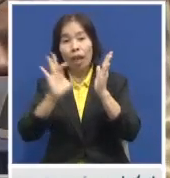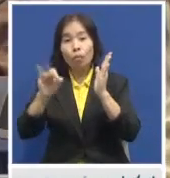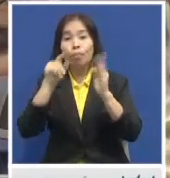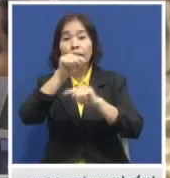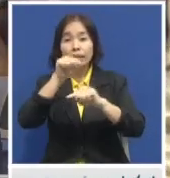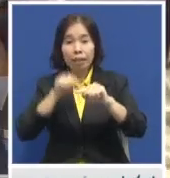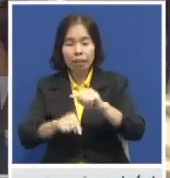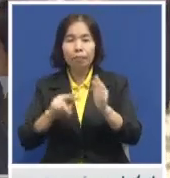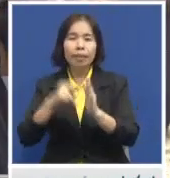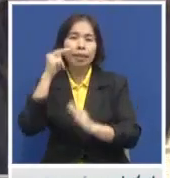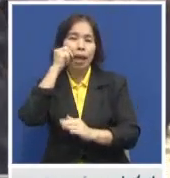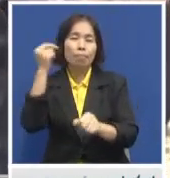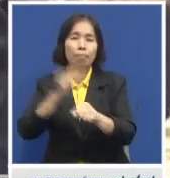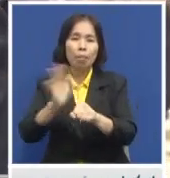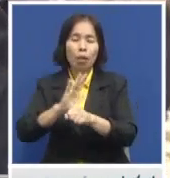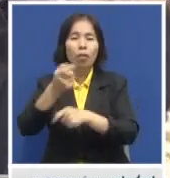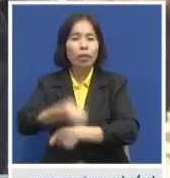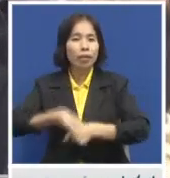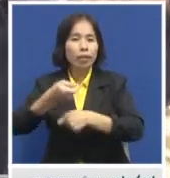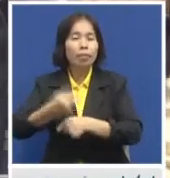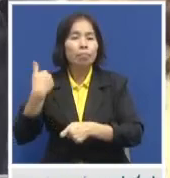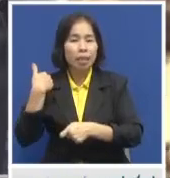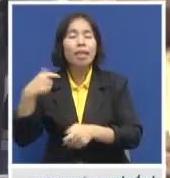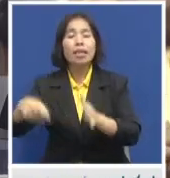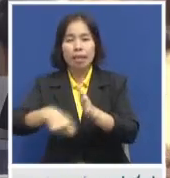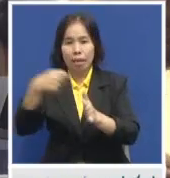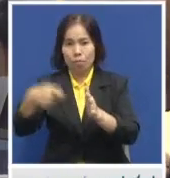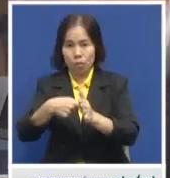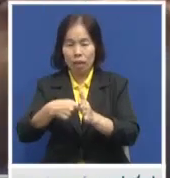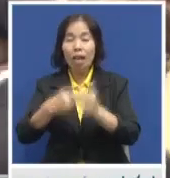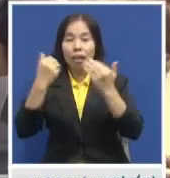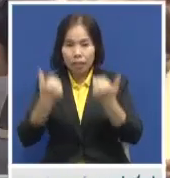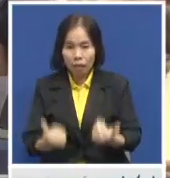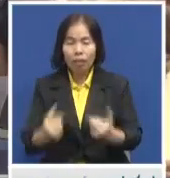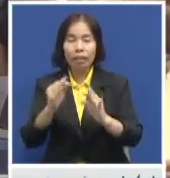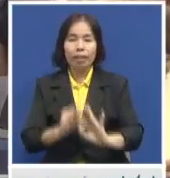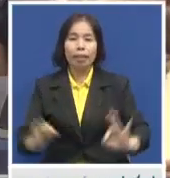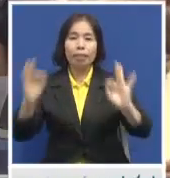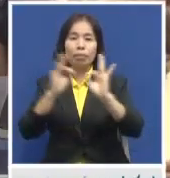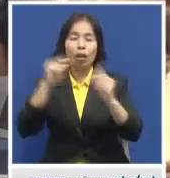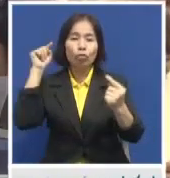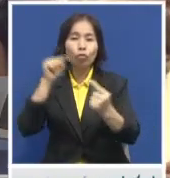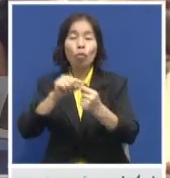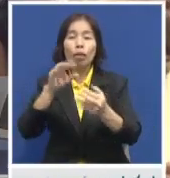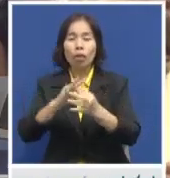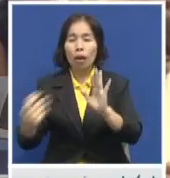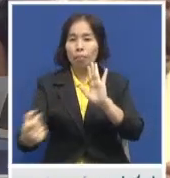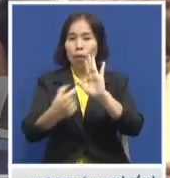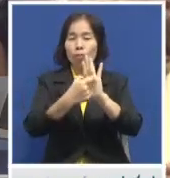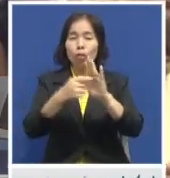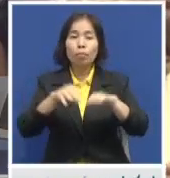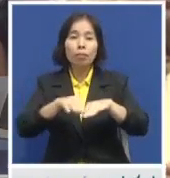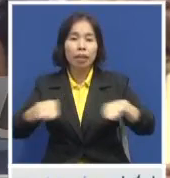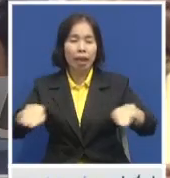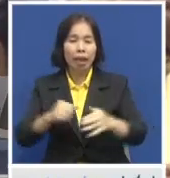ช้นี่คือสาเหตุครับที่ผมถึงบอกว่าถึงเวลาที่เราจะให้ความสำคัญกับการกำหนดมาตรฐานที่สูงนโ